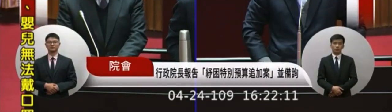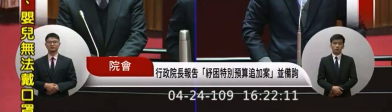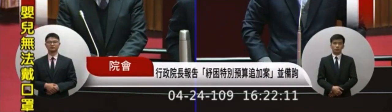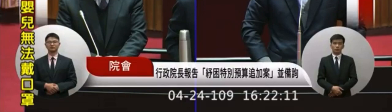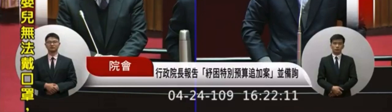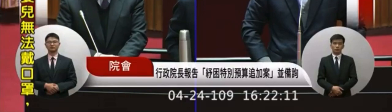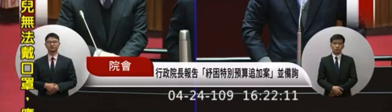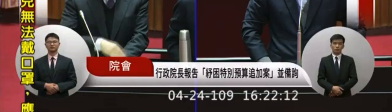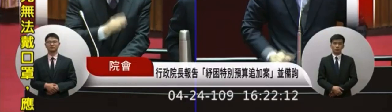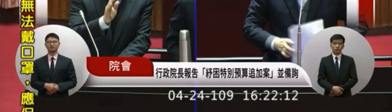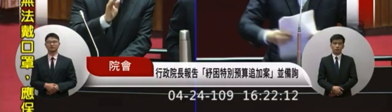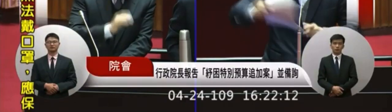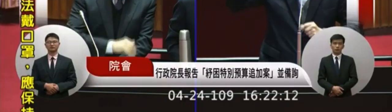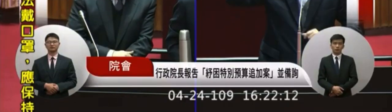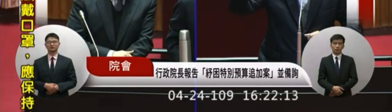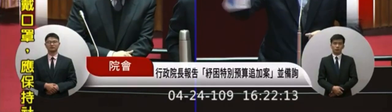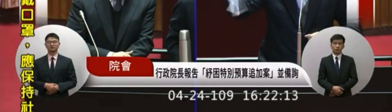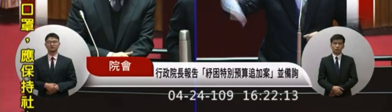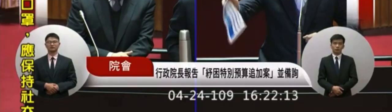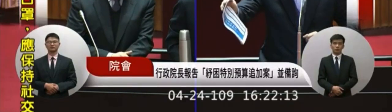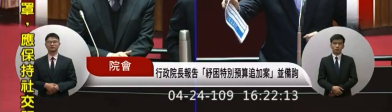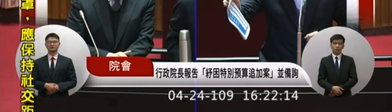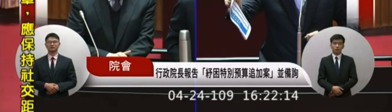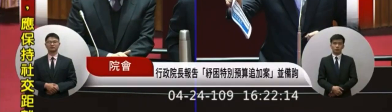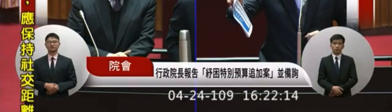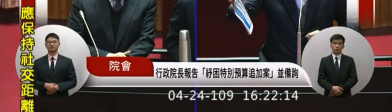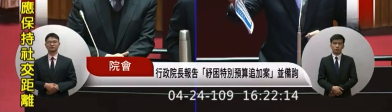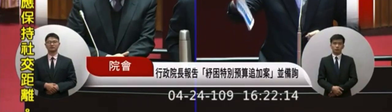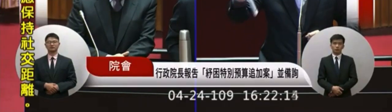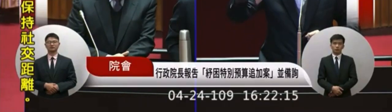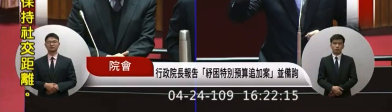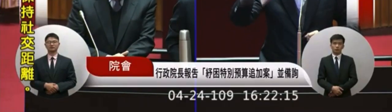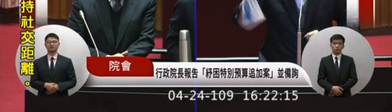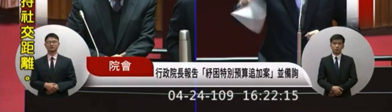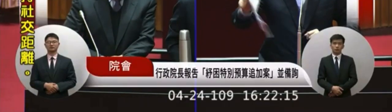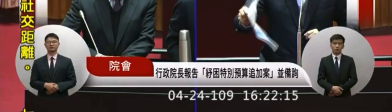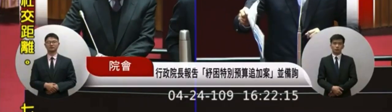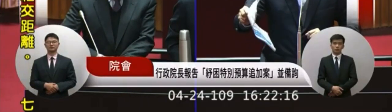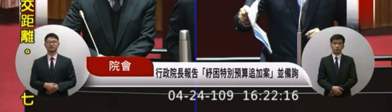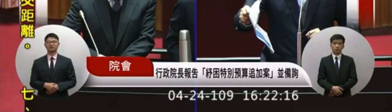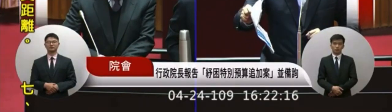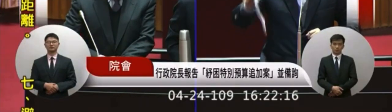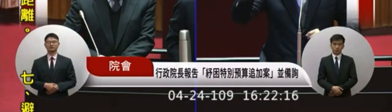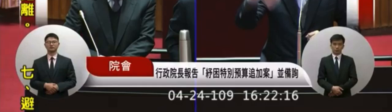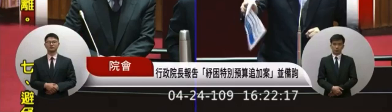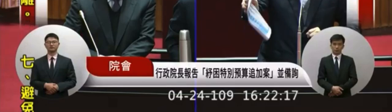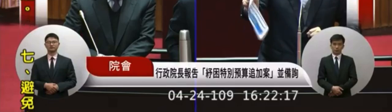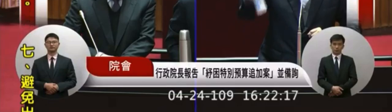是吧？院长，人家说国家队金融。